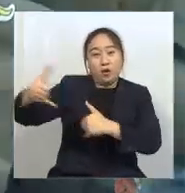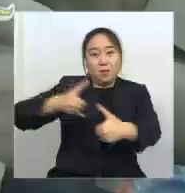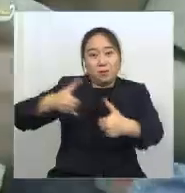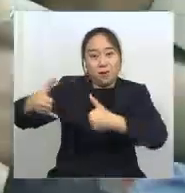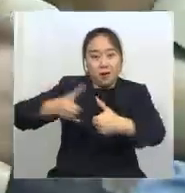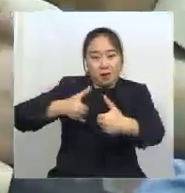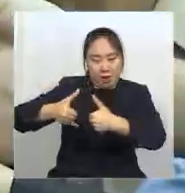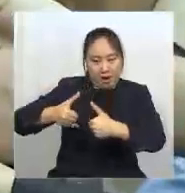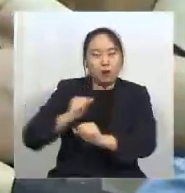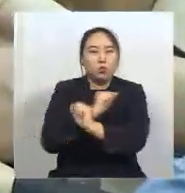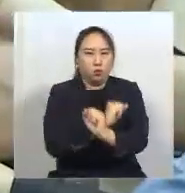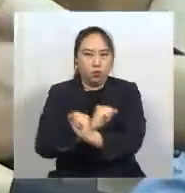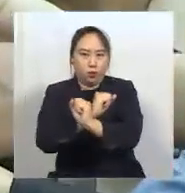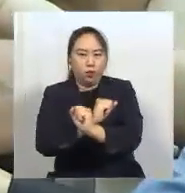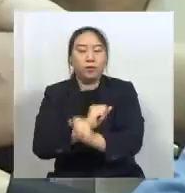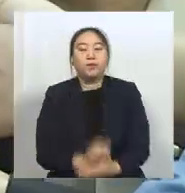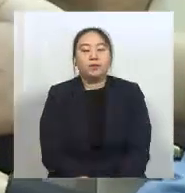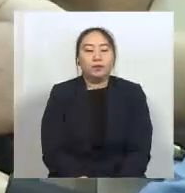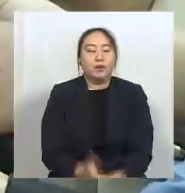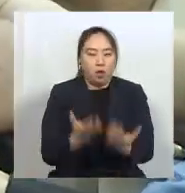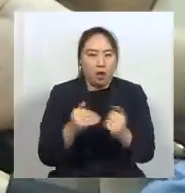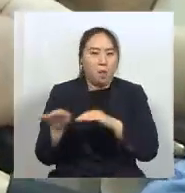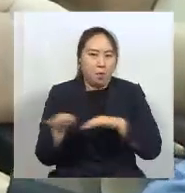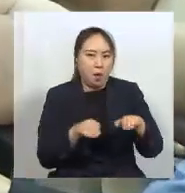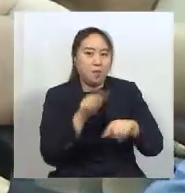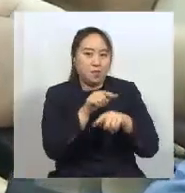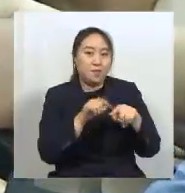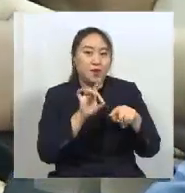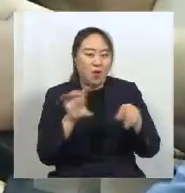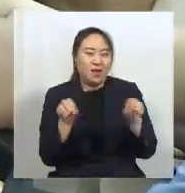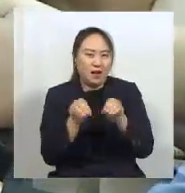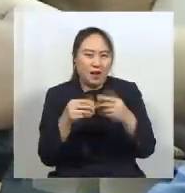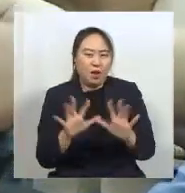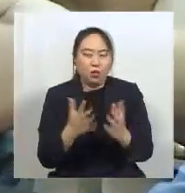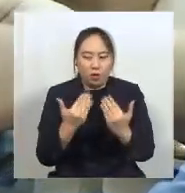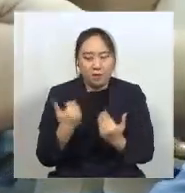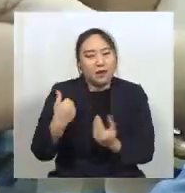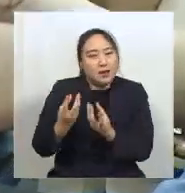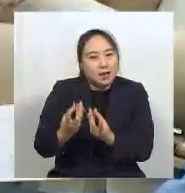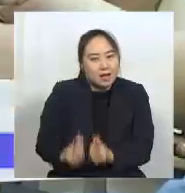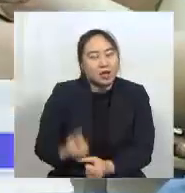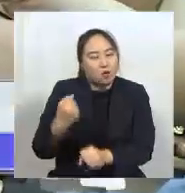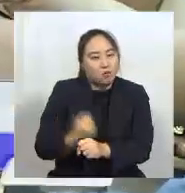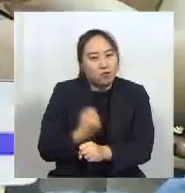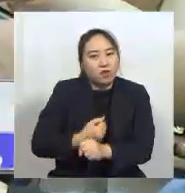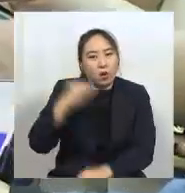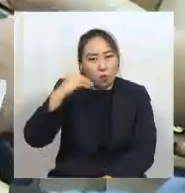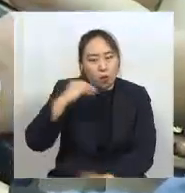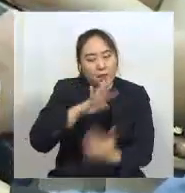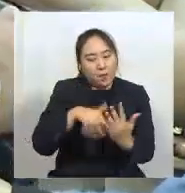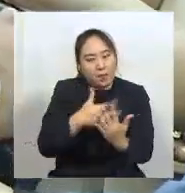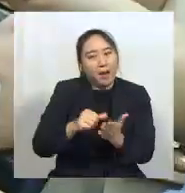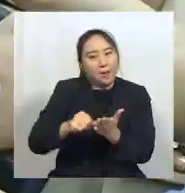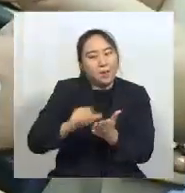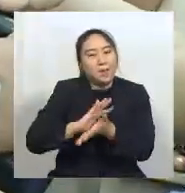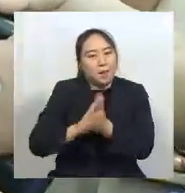ง ความพร้อมเนี่ยก็เกือบ 100% นะครับเหลือรายละเอียดซึ่งเรามีการทบทวนกันทุกวันแล้วก็มีการปรับแผนกันทุกวันนะครับมีการประ